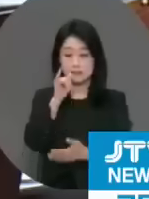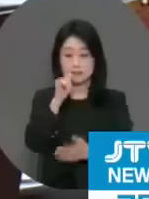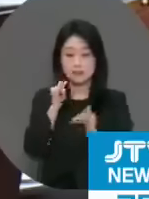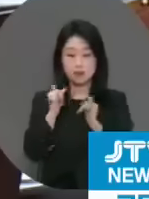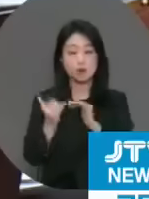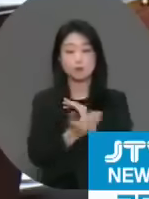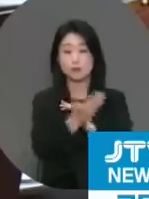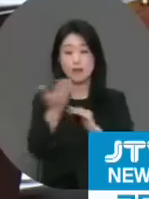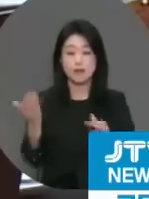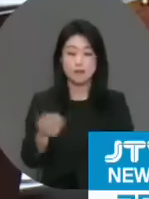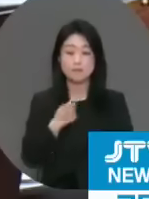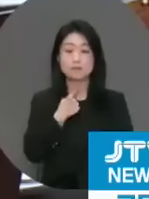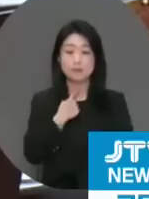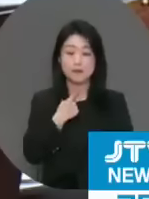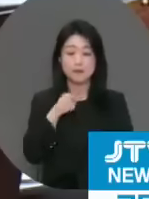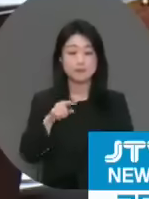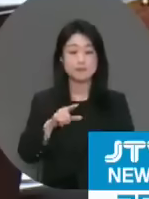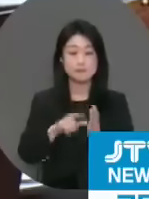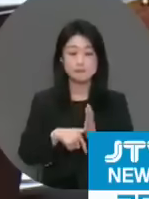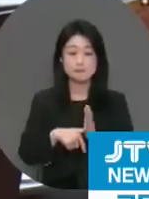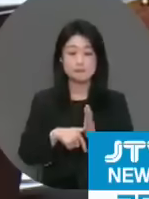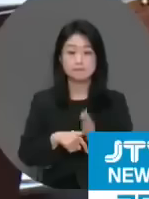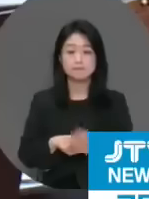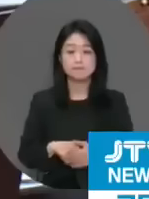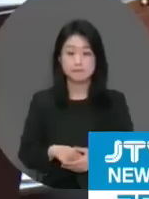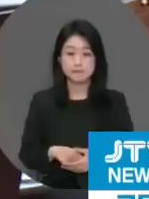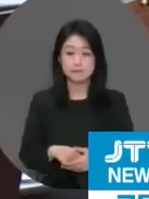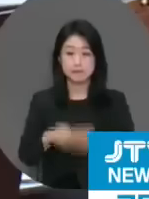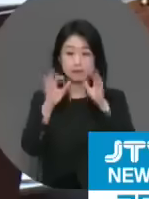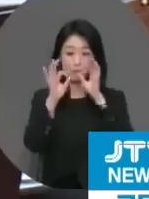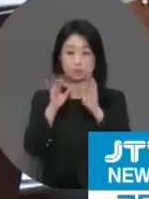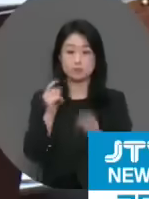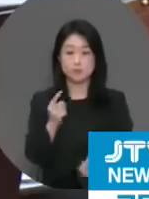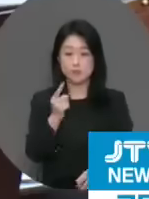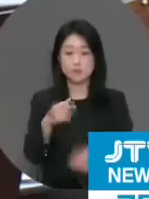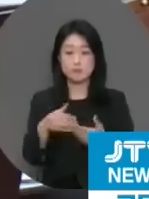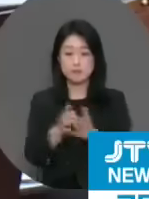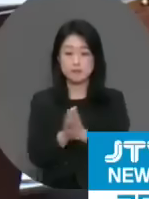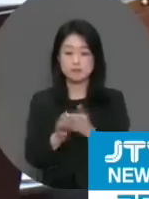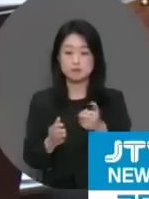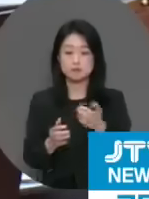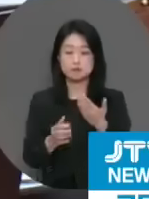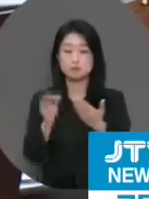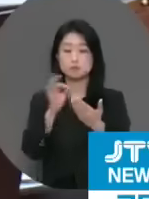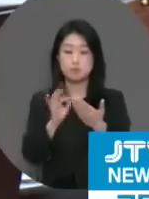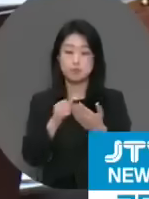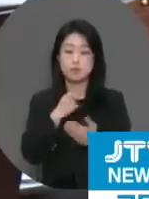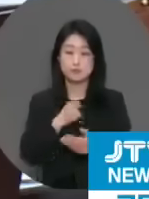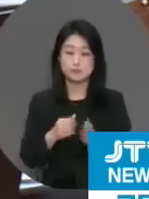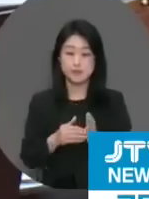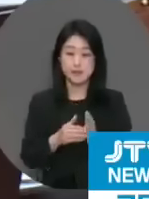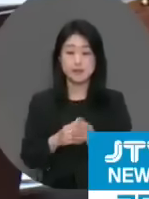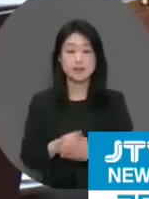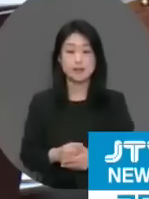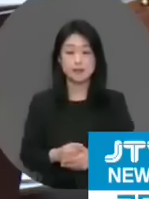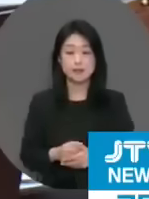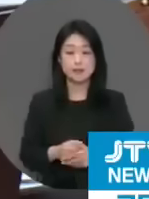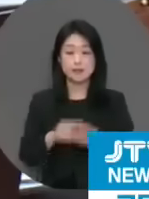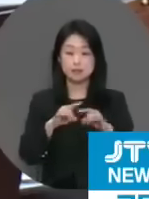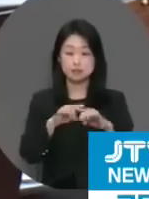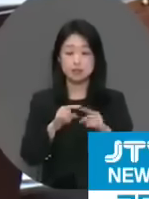여론조사를 했습니다. 당시에 수신료 폐지가 59%였습니다. 그러니까 수신료가